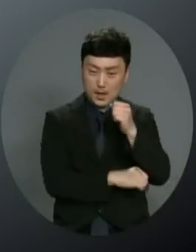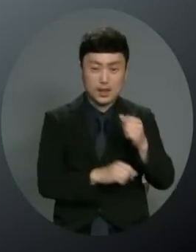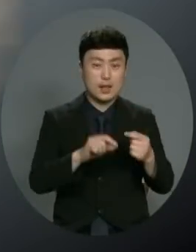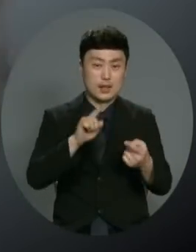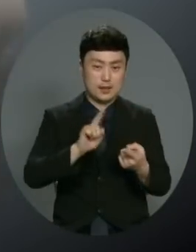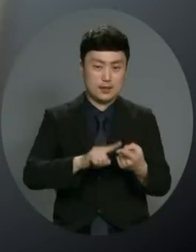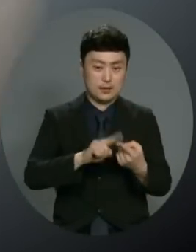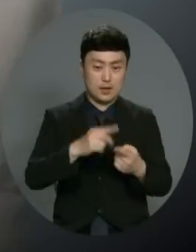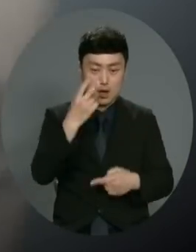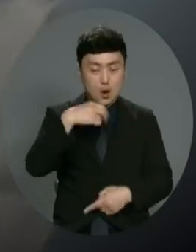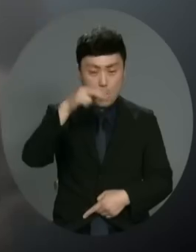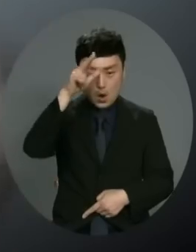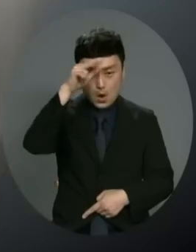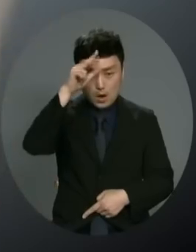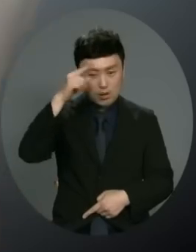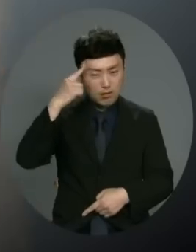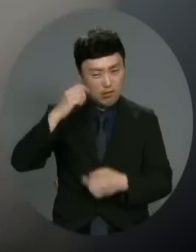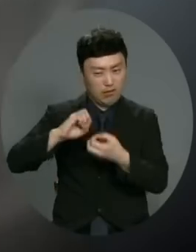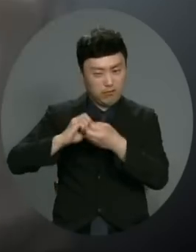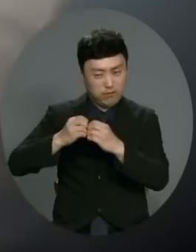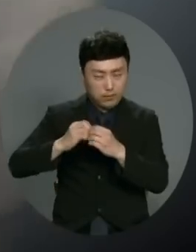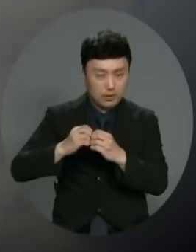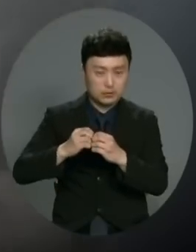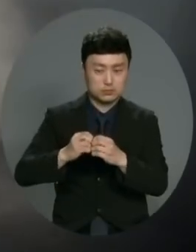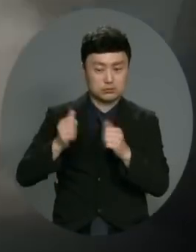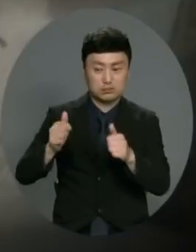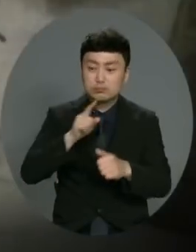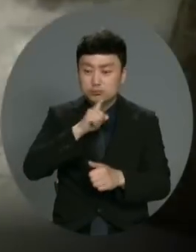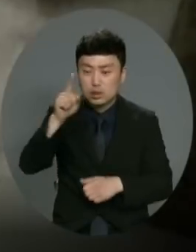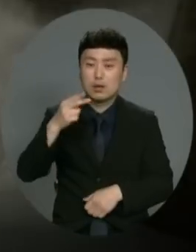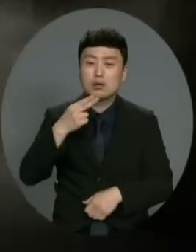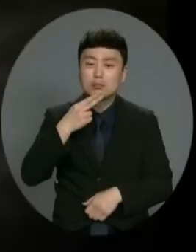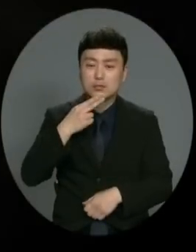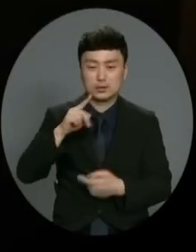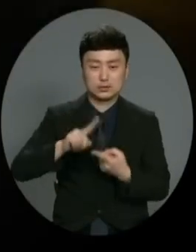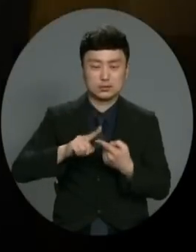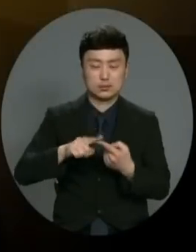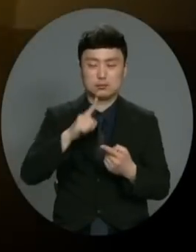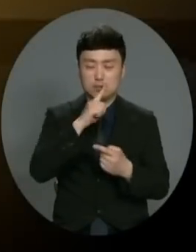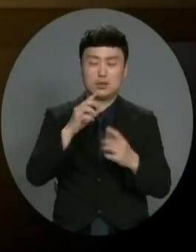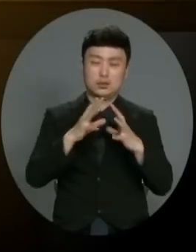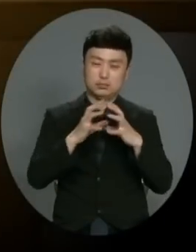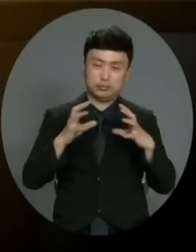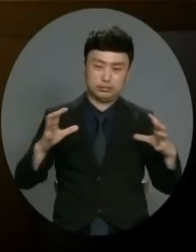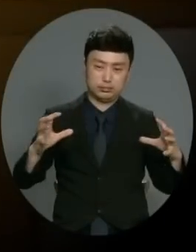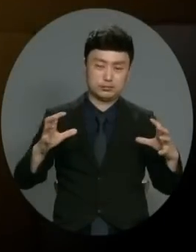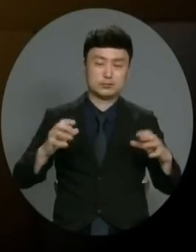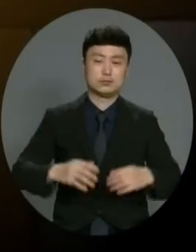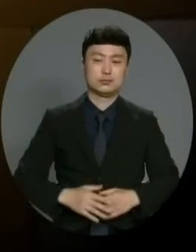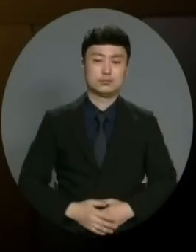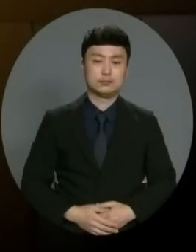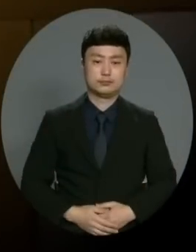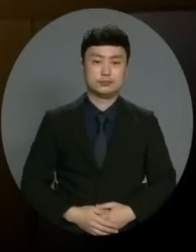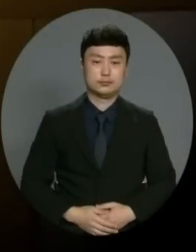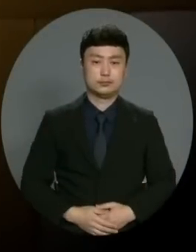대한 검찰의 납득할 수 없는 불기소 처벌을 둘러싸고 논란은 더욱 커지고 있습니다 MBC 뉴스 신병철입니다